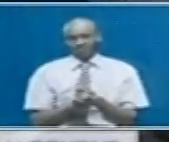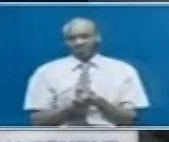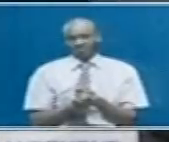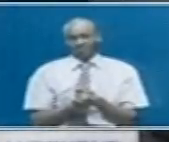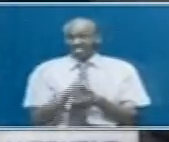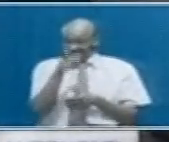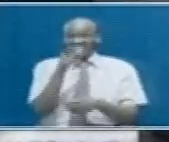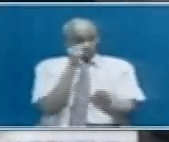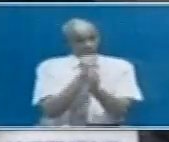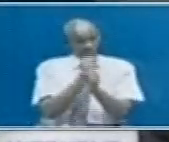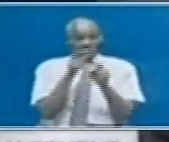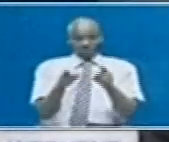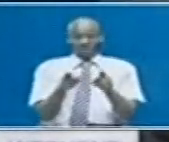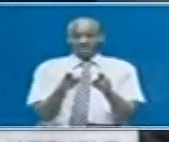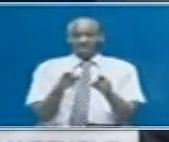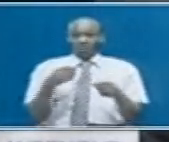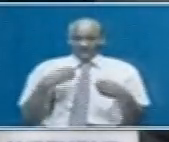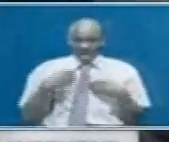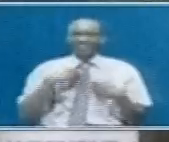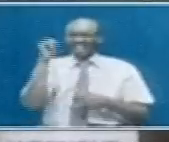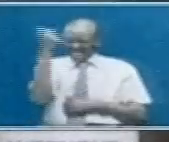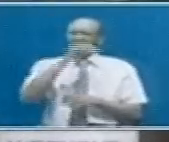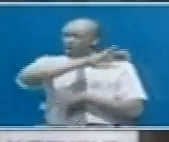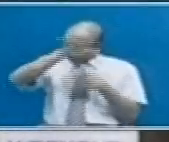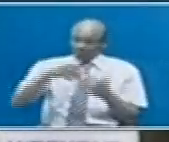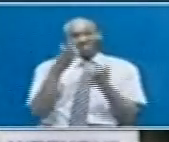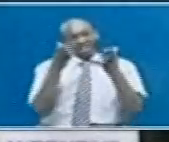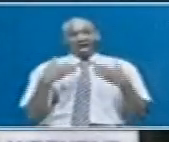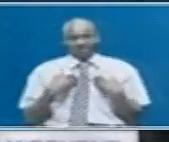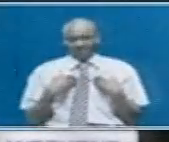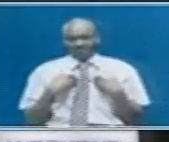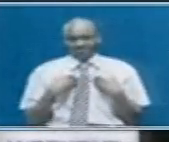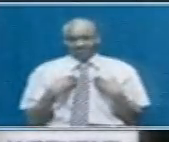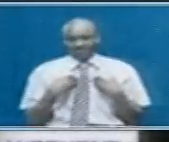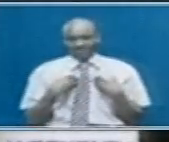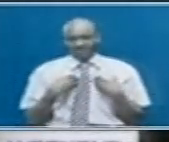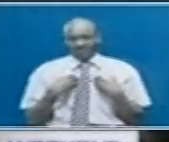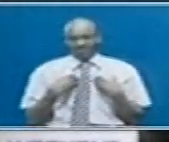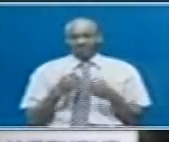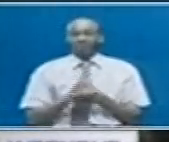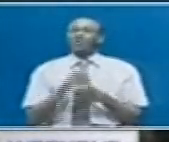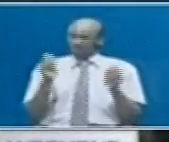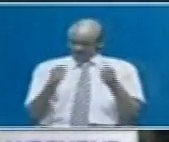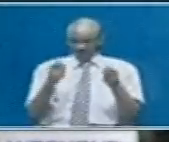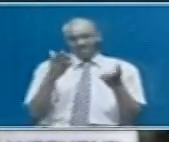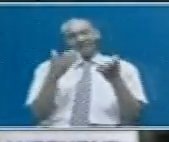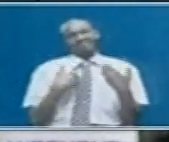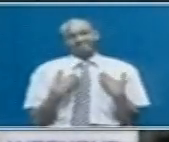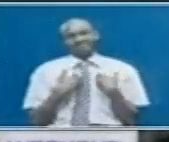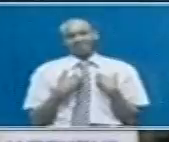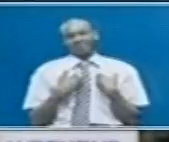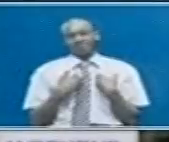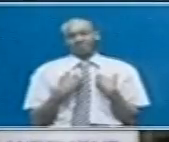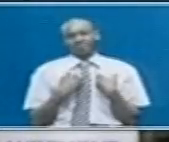na hiyo kazi inafanya Kenya mzima watu wamechomwa juu ya ujawi